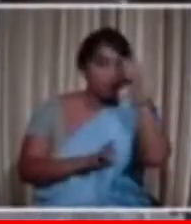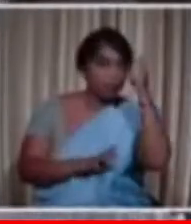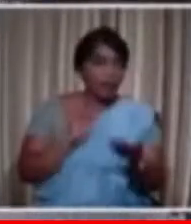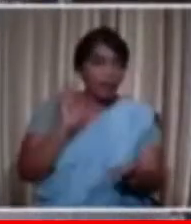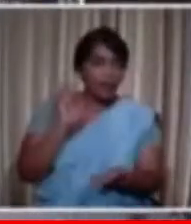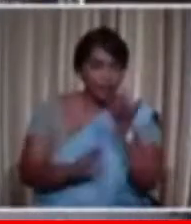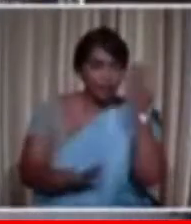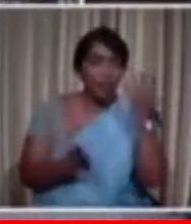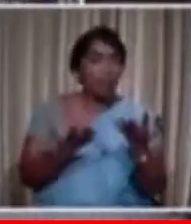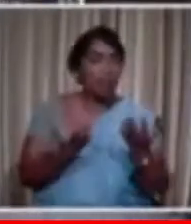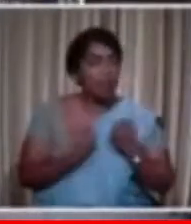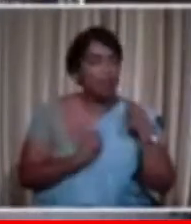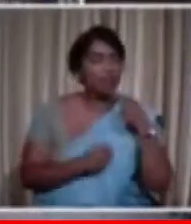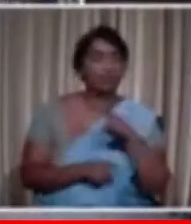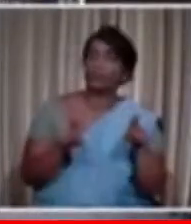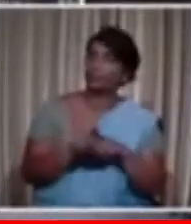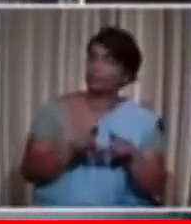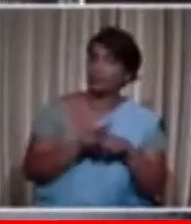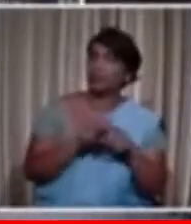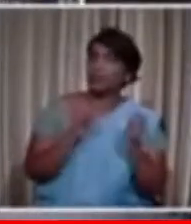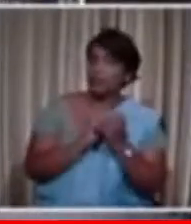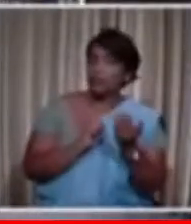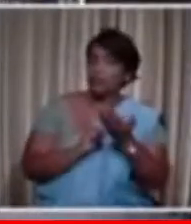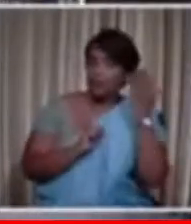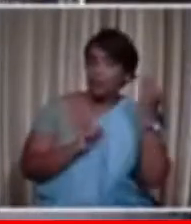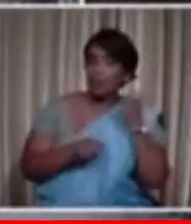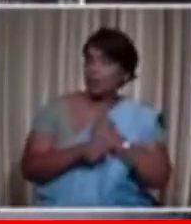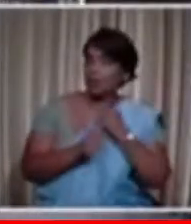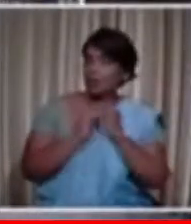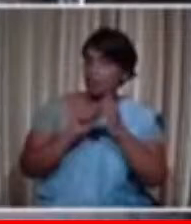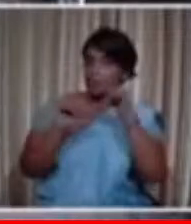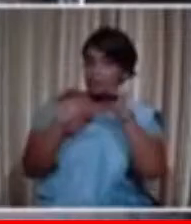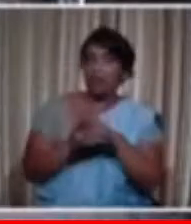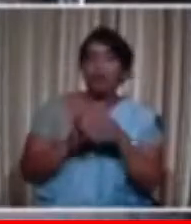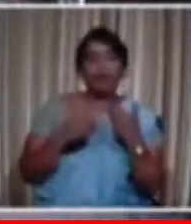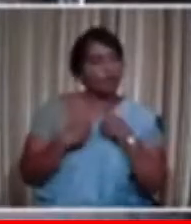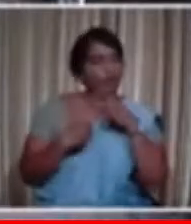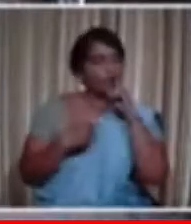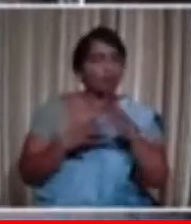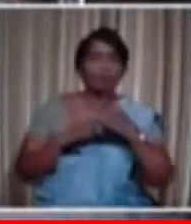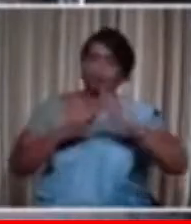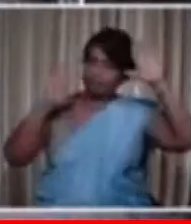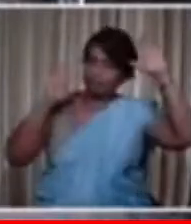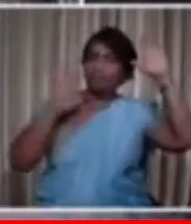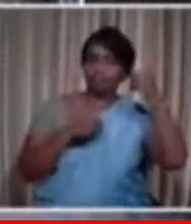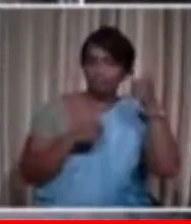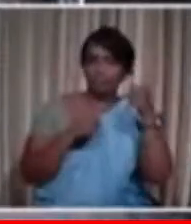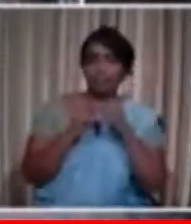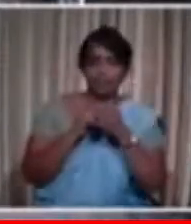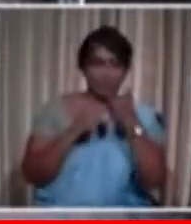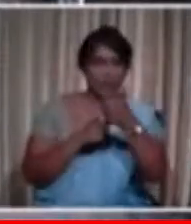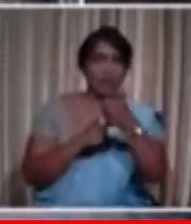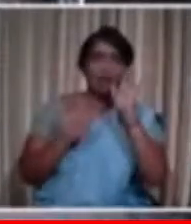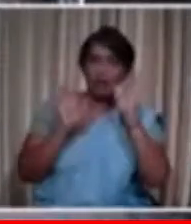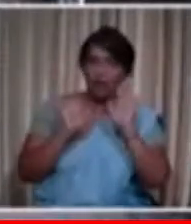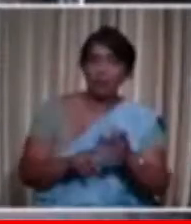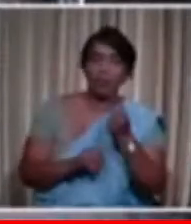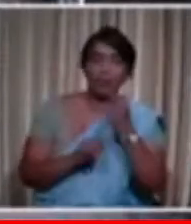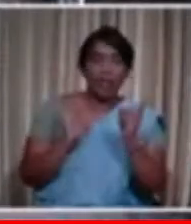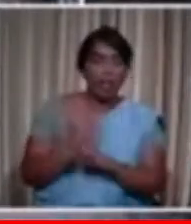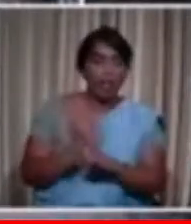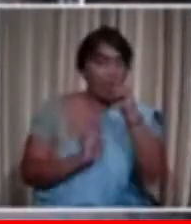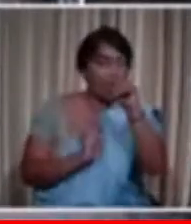කරන්න ඕනනම් එහෙම නැත්තම් කරන්න පුළුවන් නම් රාජ්‍ය සේවකයන් වෙනුවෙන් අපි කියන්නේ අත් දෙක මුස්සලා එක කරන්න කියලා හැබැයි රුපියල්